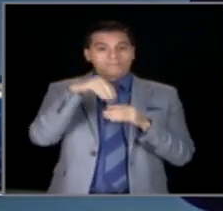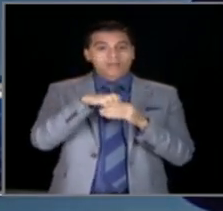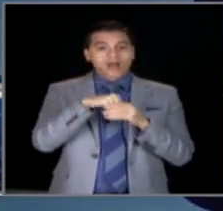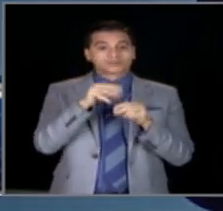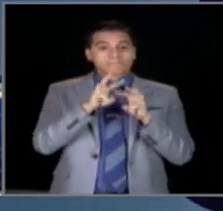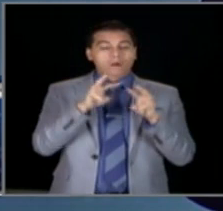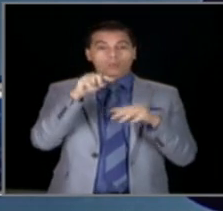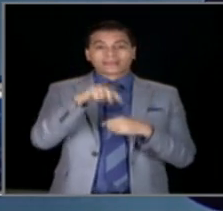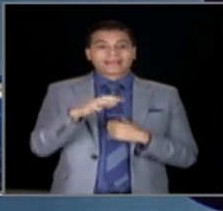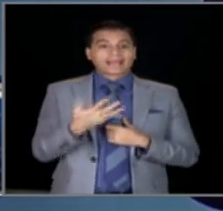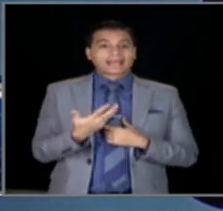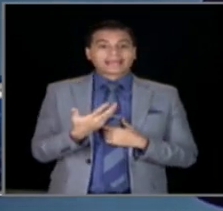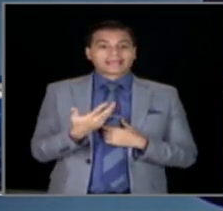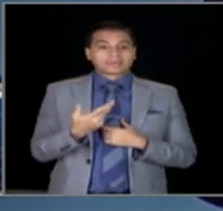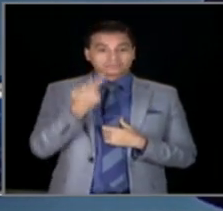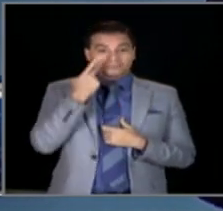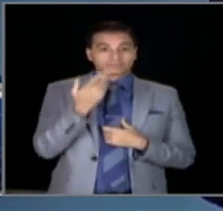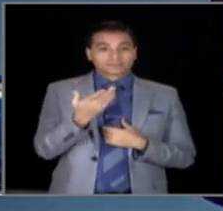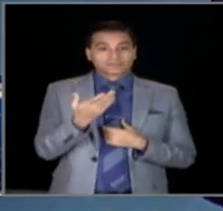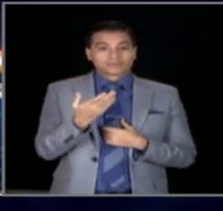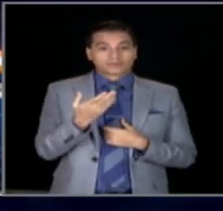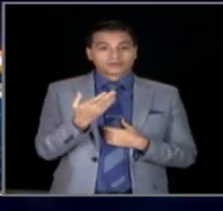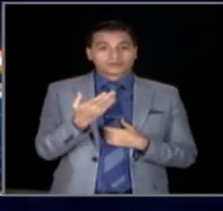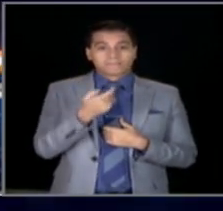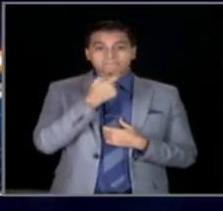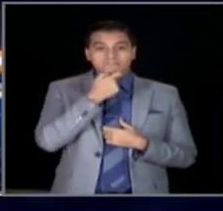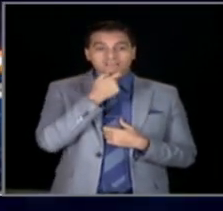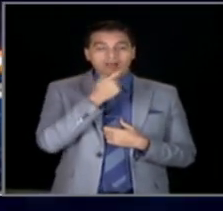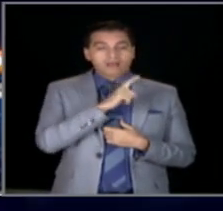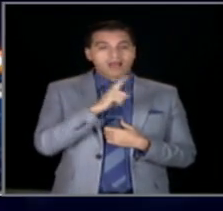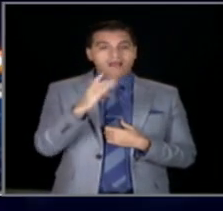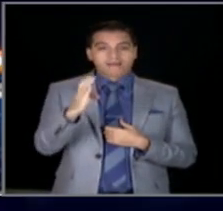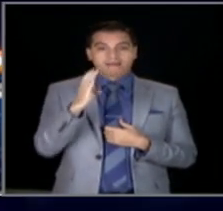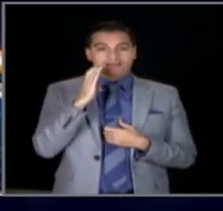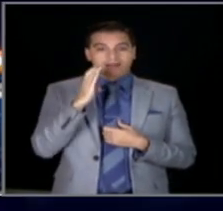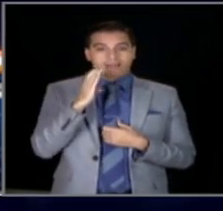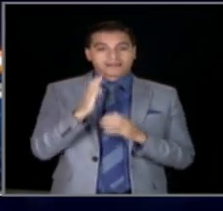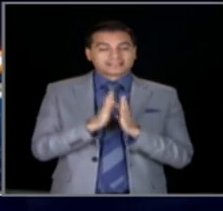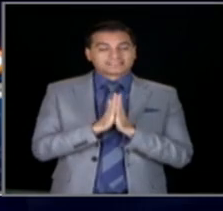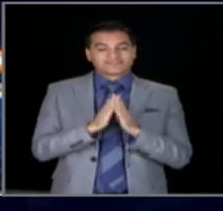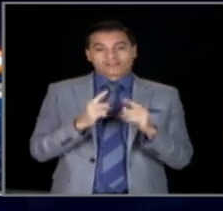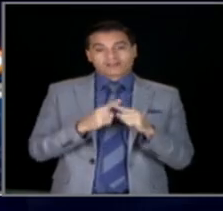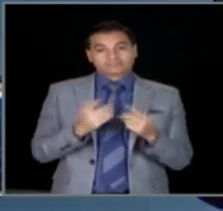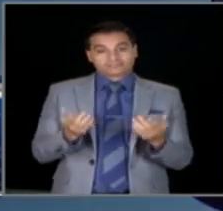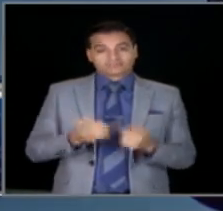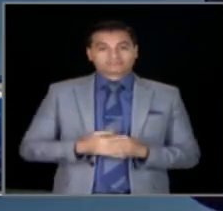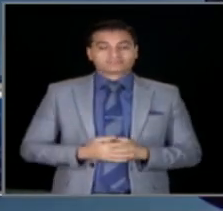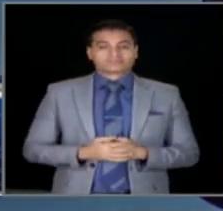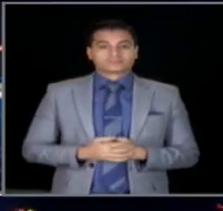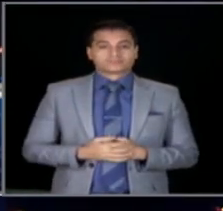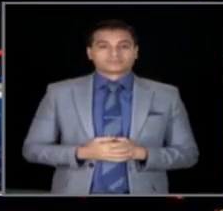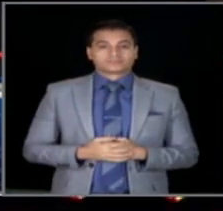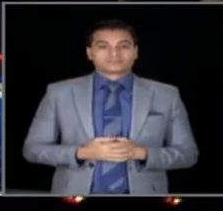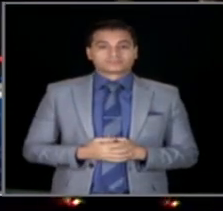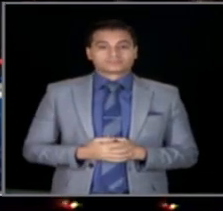بيحصل هناك. إجابتك؟ بريطانيا. بريطانيا، للأسف الشديد إجابة خاطئة.